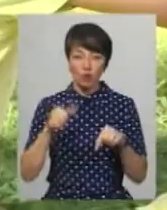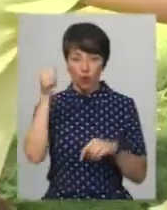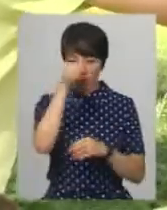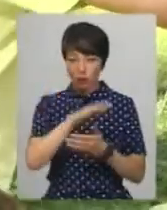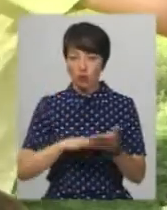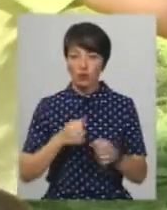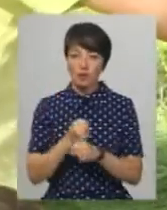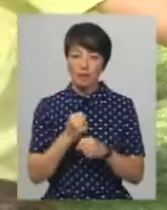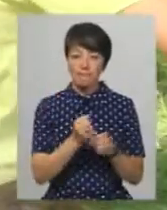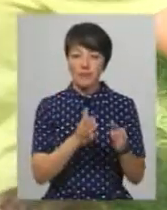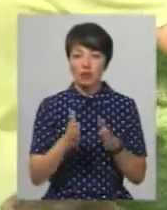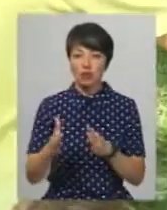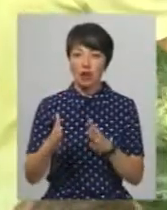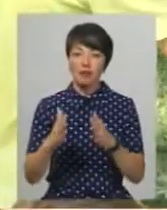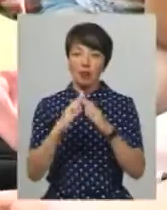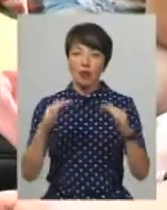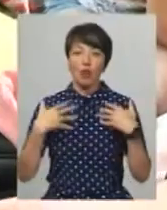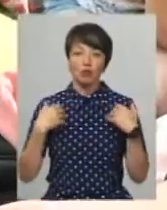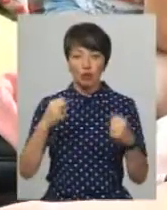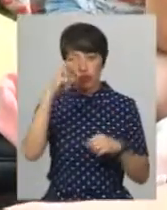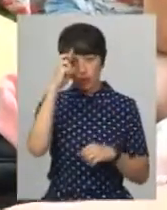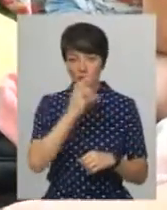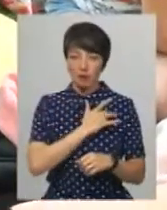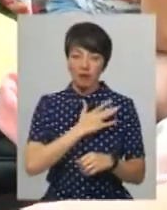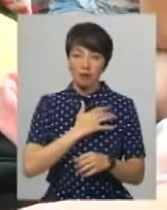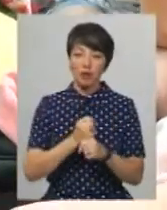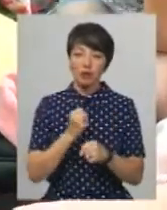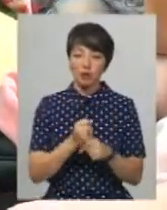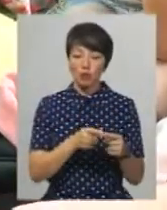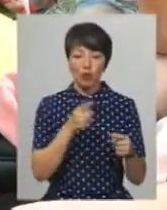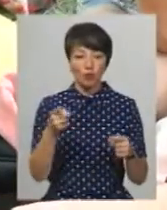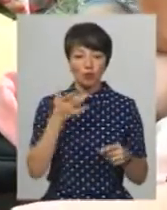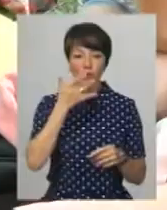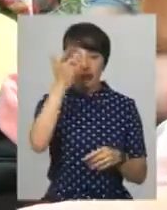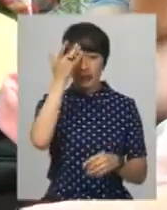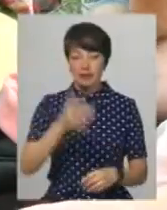продовжує діяти мережа таборів оздоровлення як державних, так і приватних. Працюють вони протягом